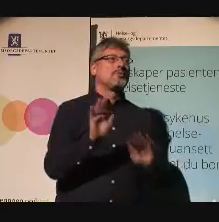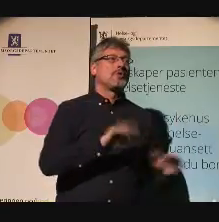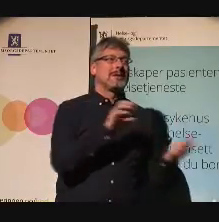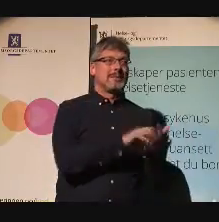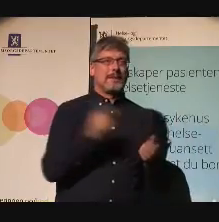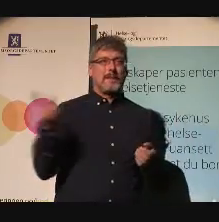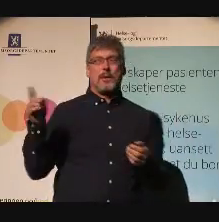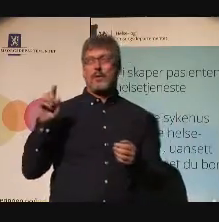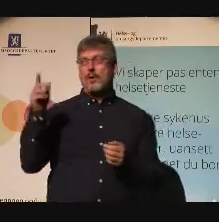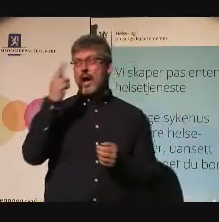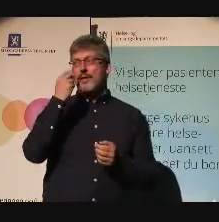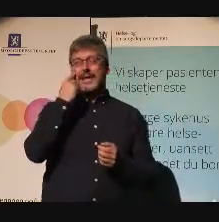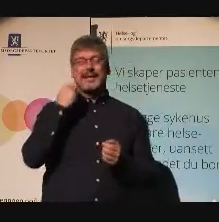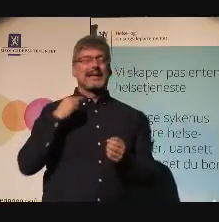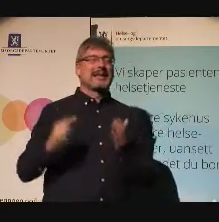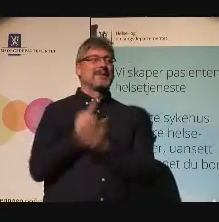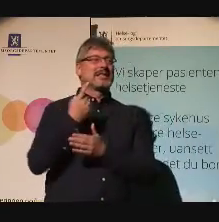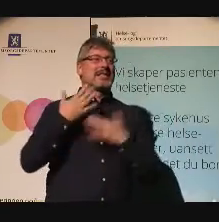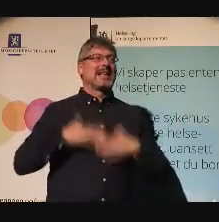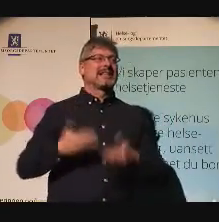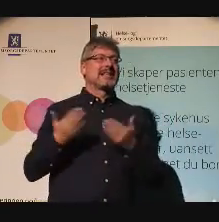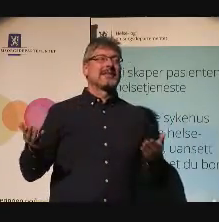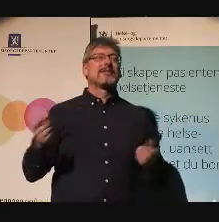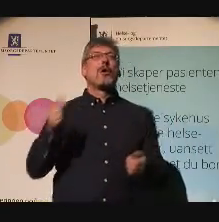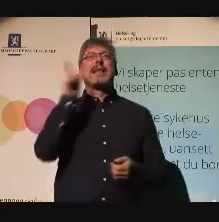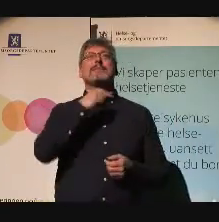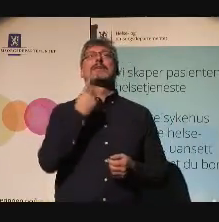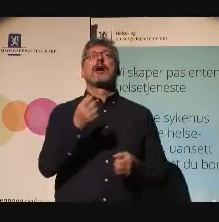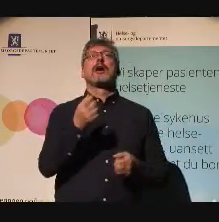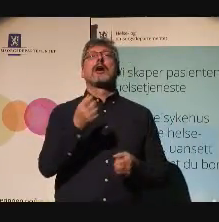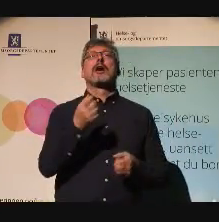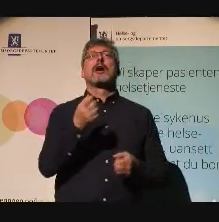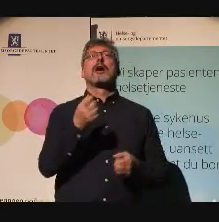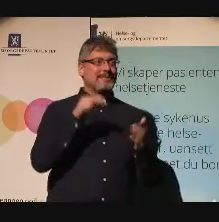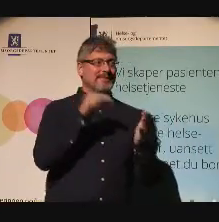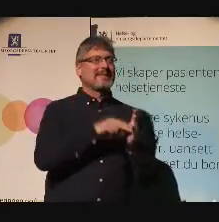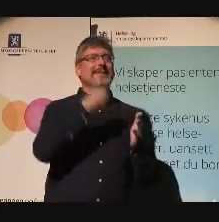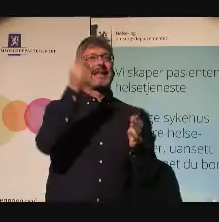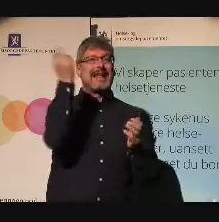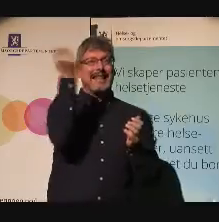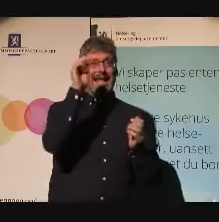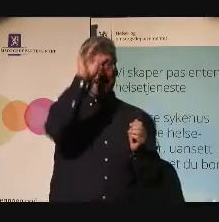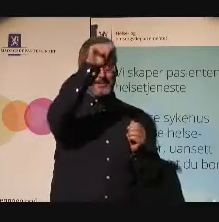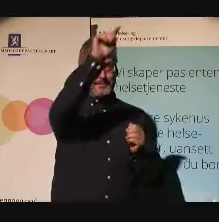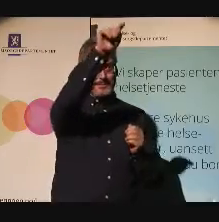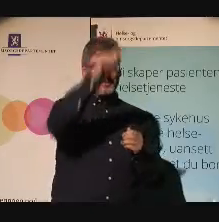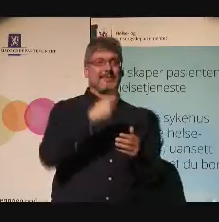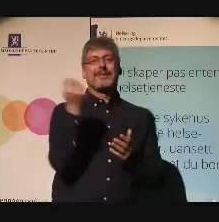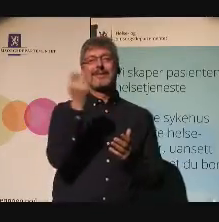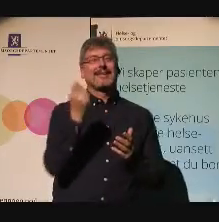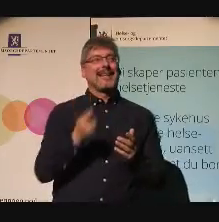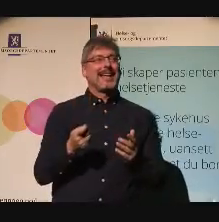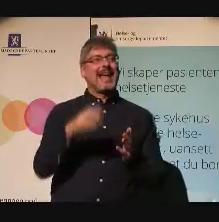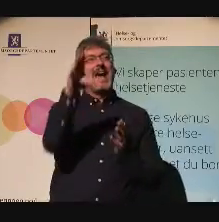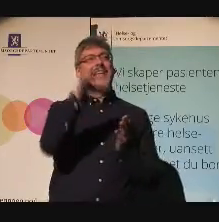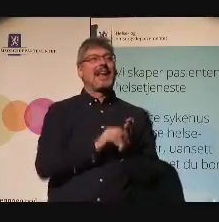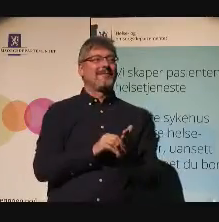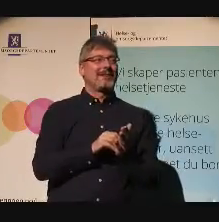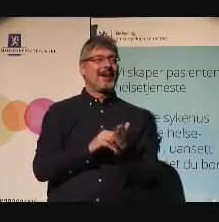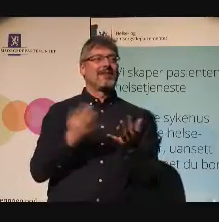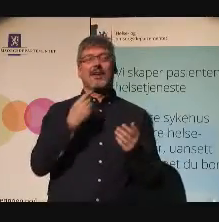spesialisthelsetjenesten. Og så sa Lisbeth at jeg måtte fortelle at det har stått en tegner og tegnet referat fra det